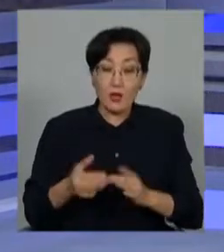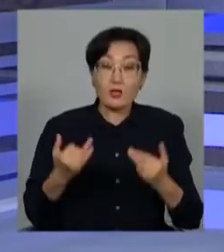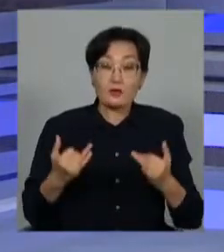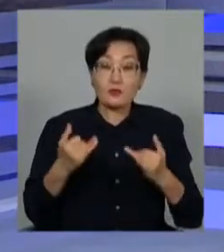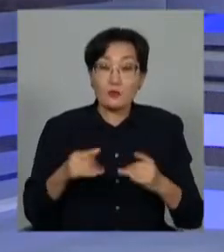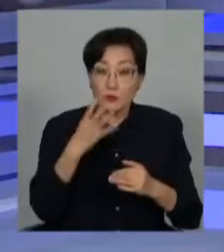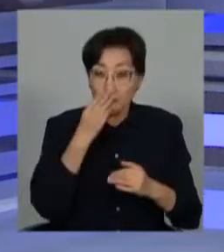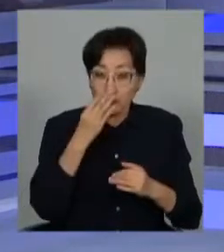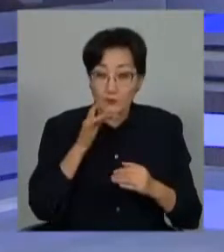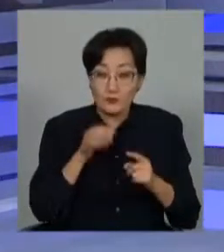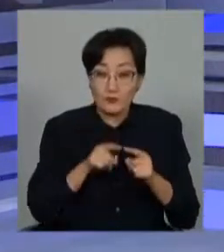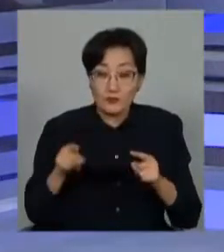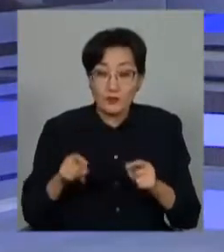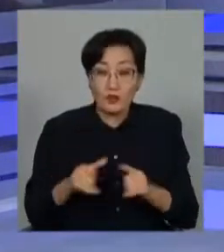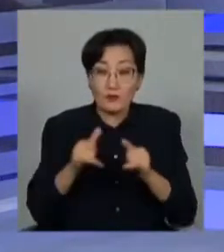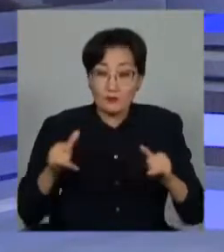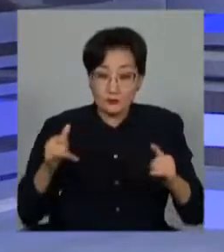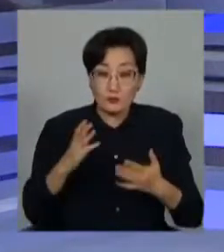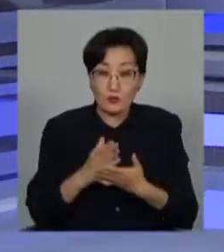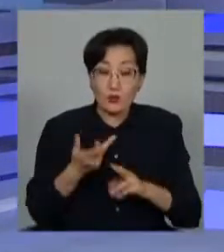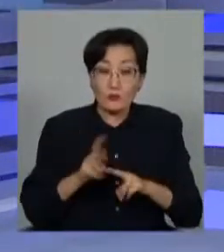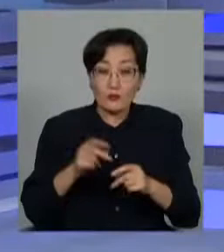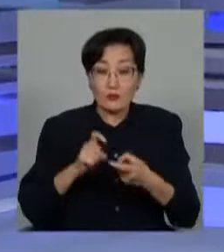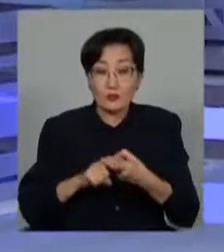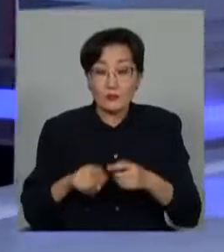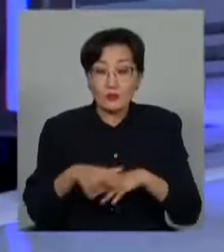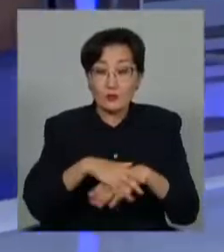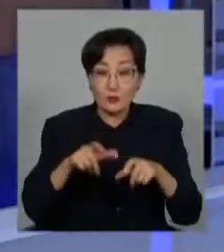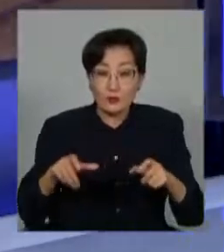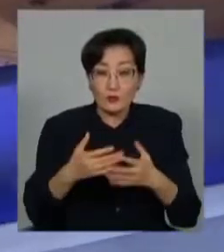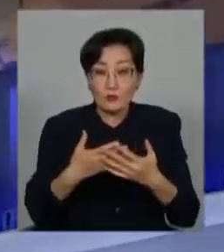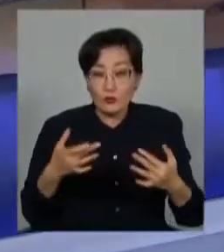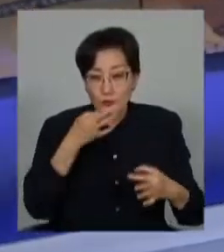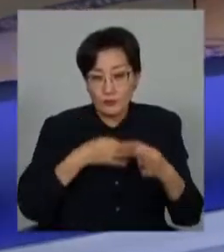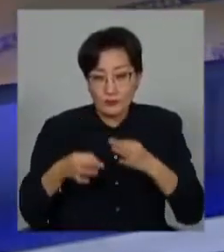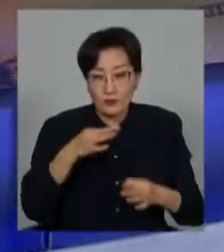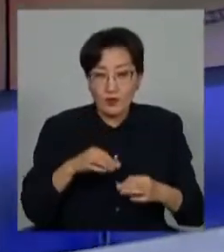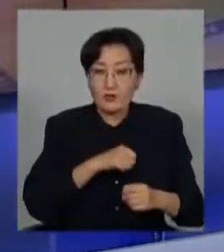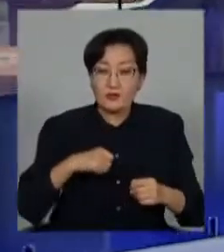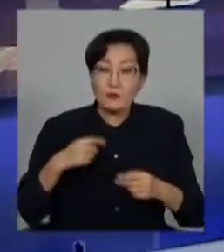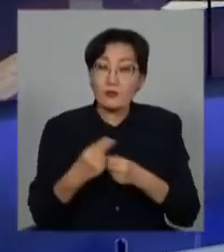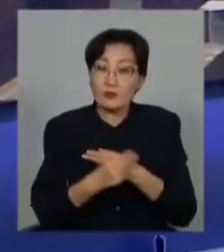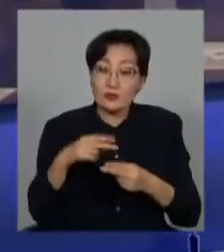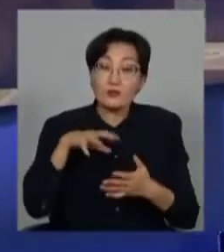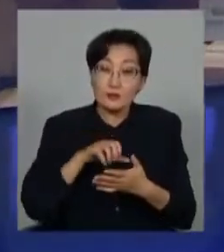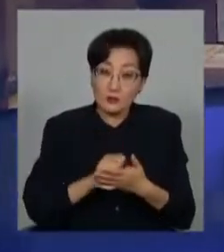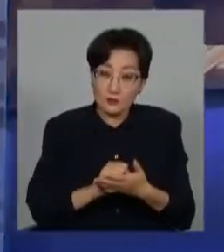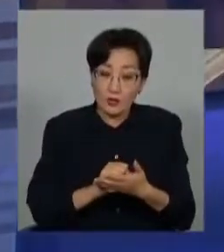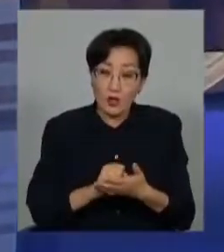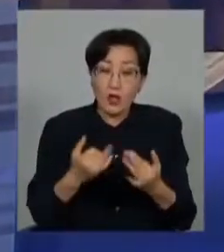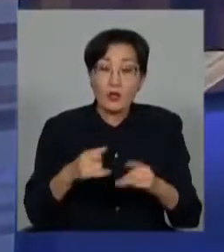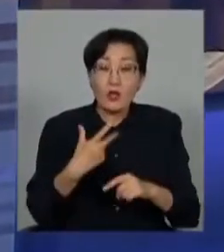Қазір тұмау маусымының өршіп тұрған кезі. Осы ретте көпшілік түрлі дәрілерді бей-берекет қабылдайтыны жасырын емес.